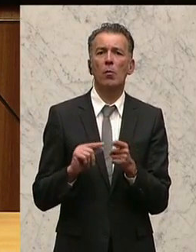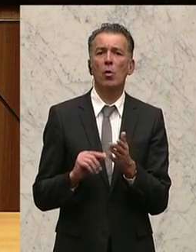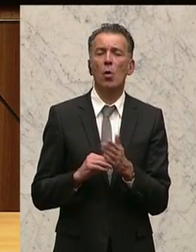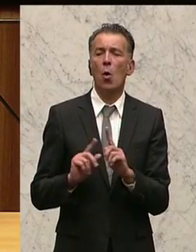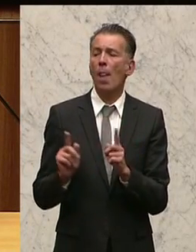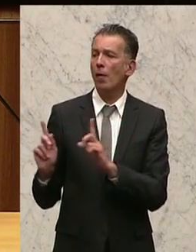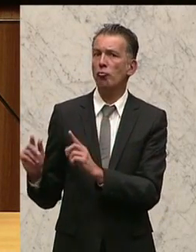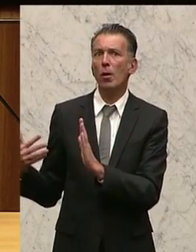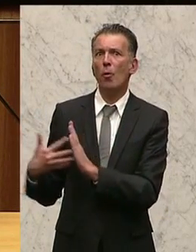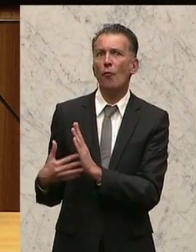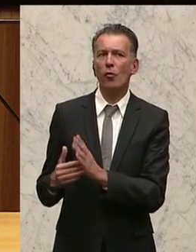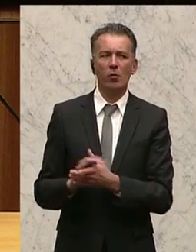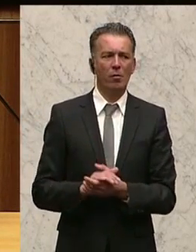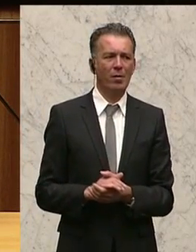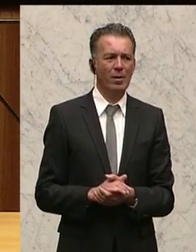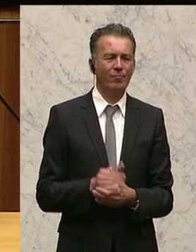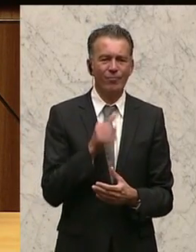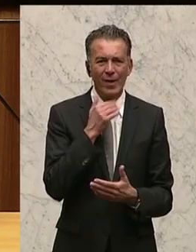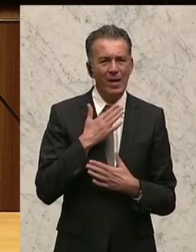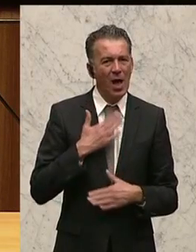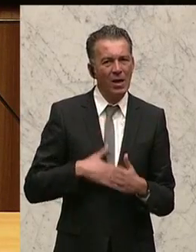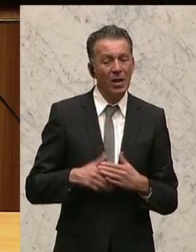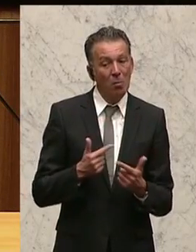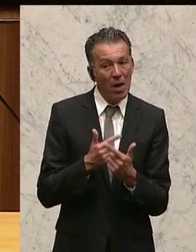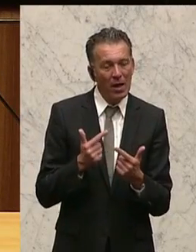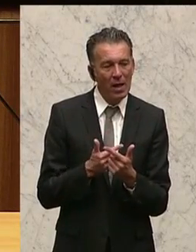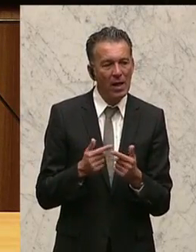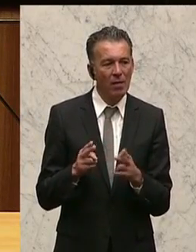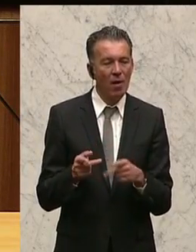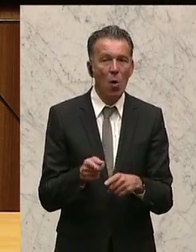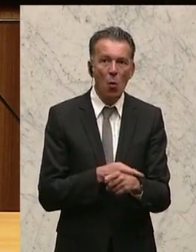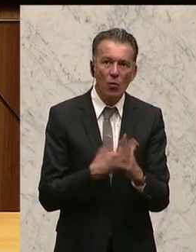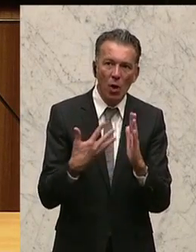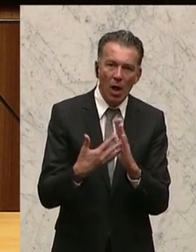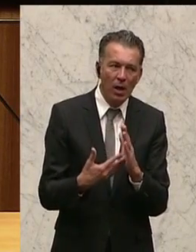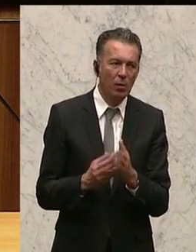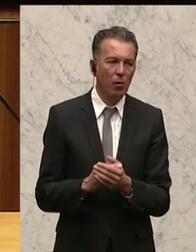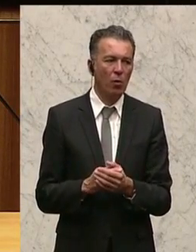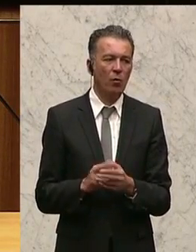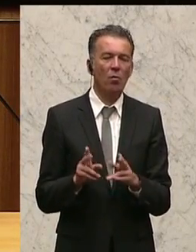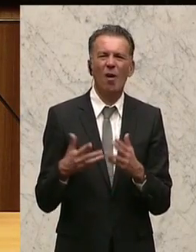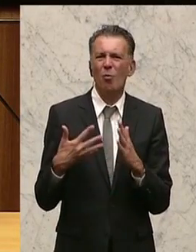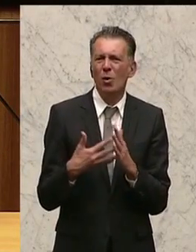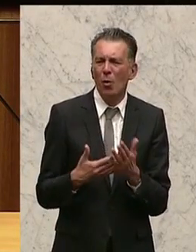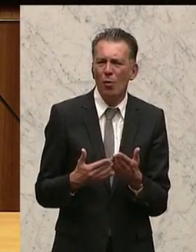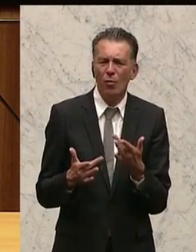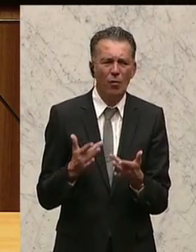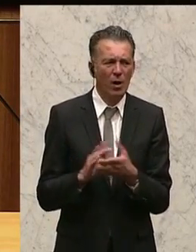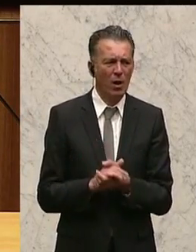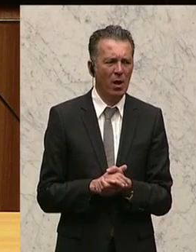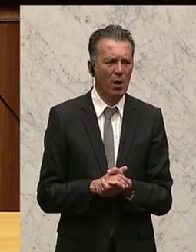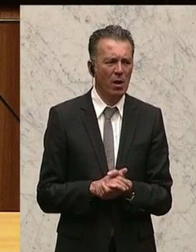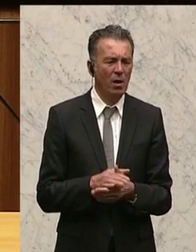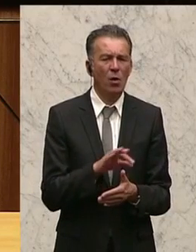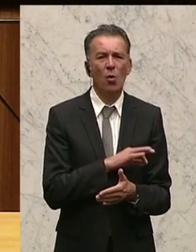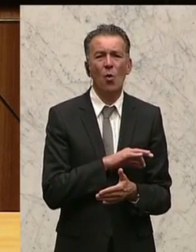prüft. Und vor allem ist es auch ein bisschen unangenehm, dem zu erklären, dann quasi, warum so lange geprüft wird und warum da überhaupt geprüft wird, weil vielleicht, wie es der